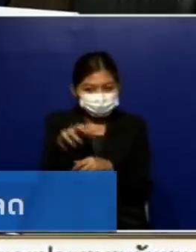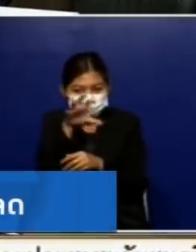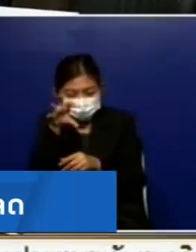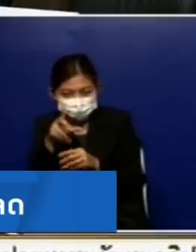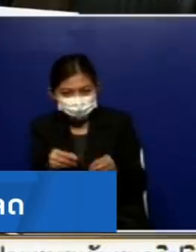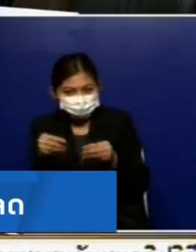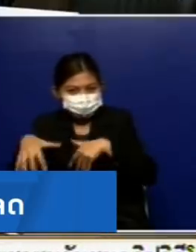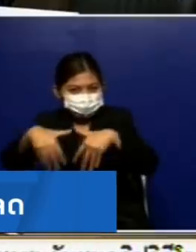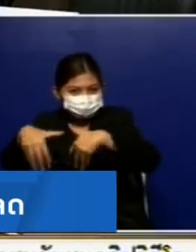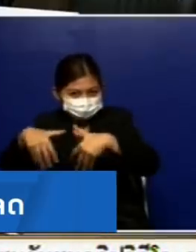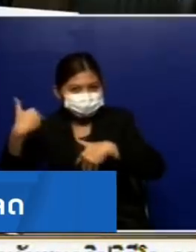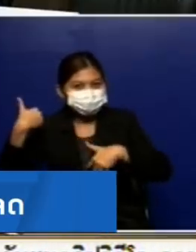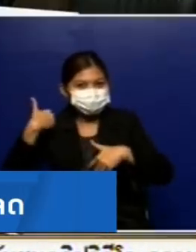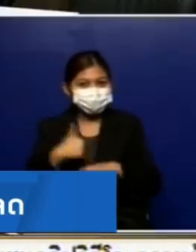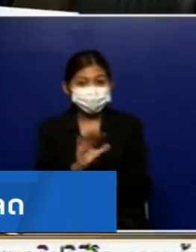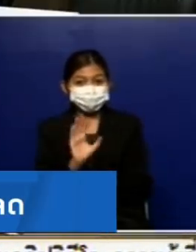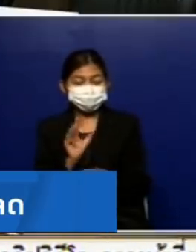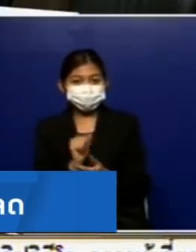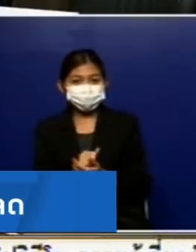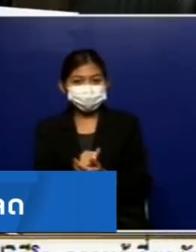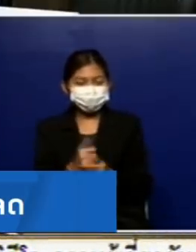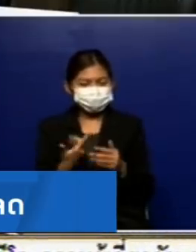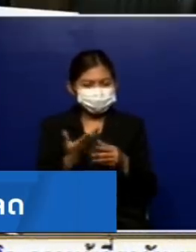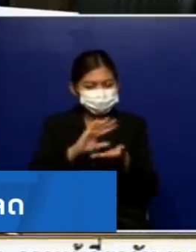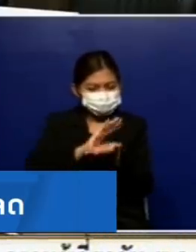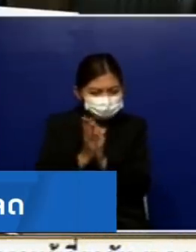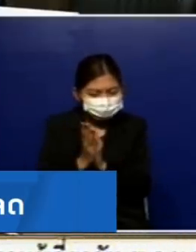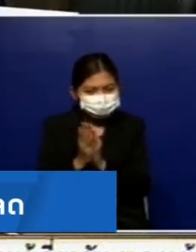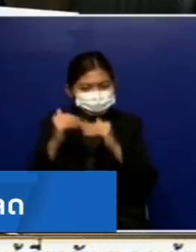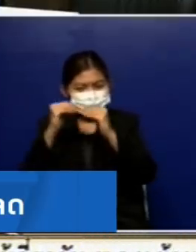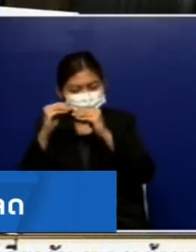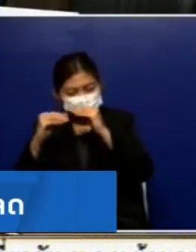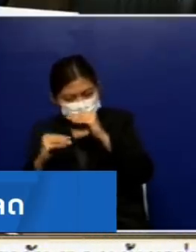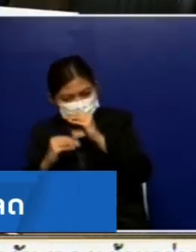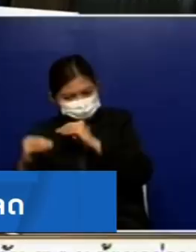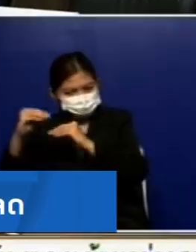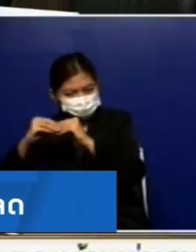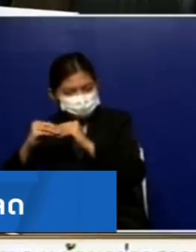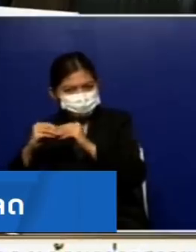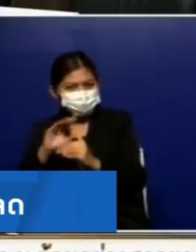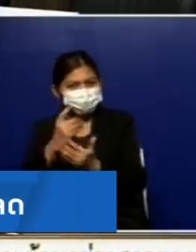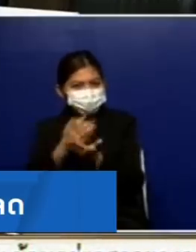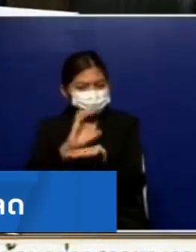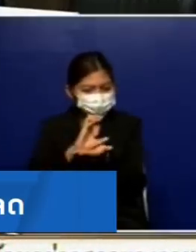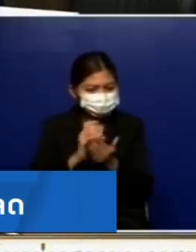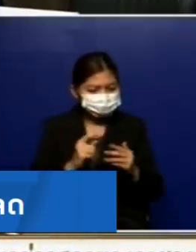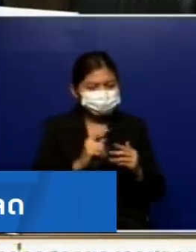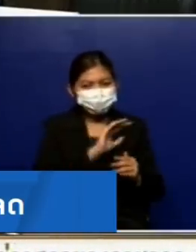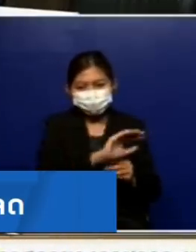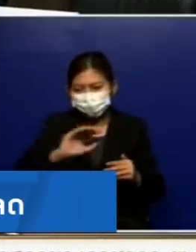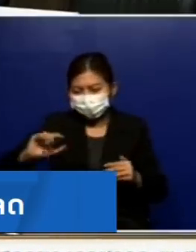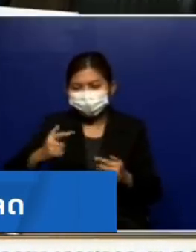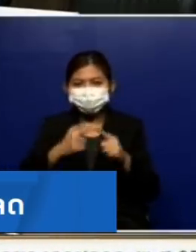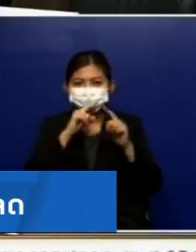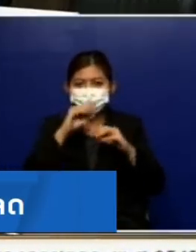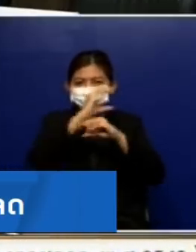านไม่ใช่อ้างว่ามีการปรับลดงบแล้วก็มาบอกว่าดีแล้วตราบใดก็ตามที่ยังมีโครงการ